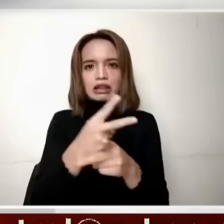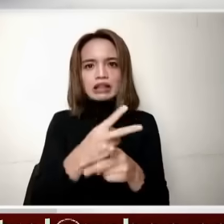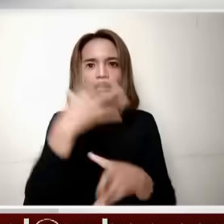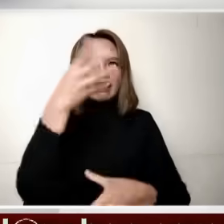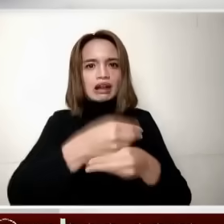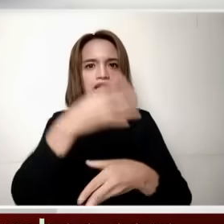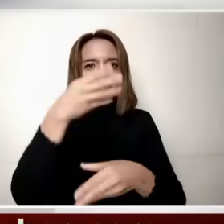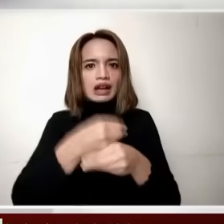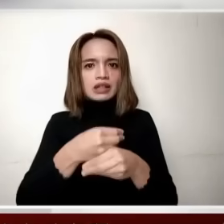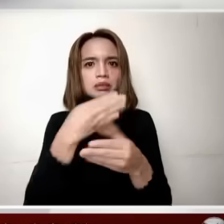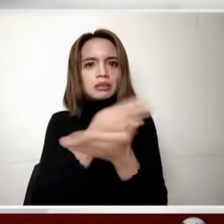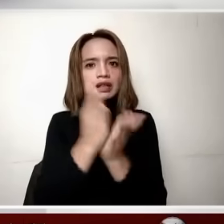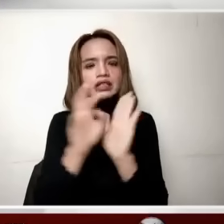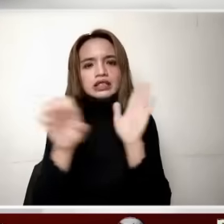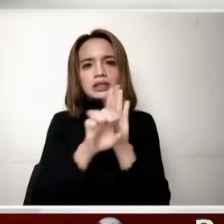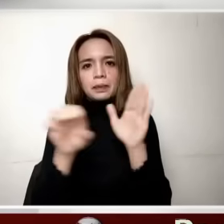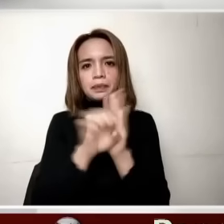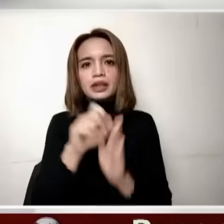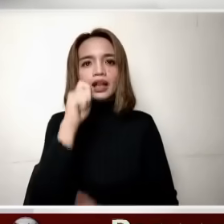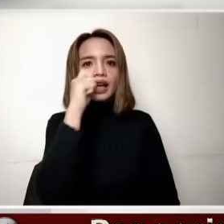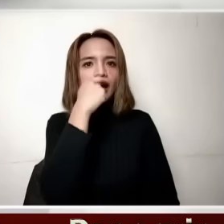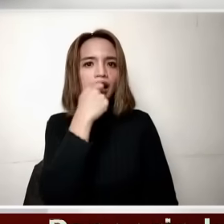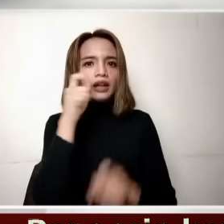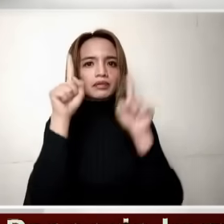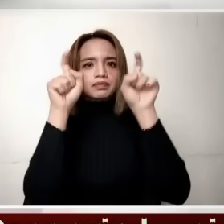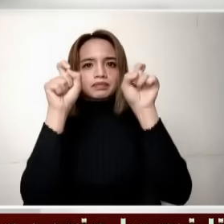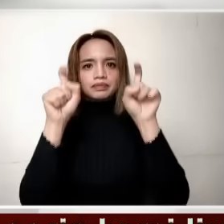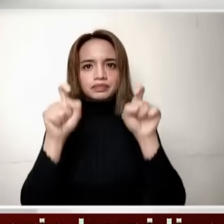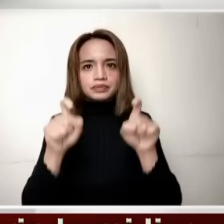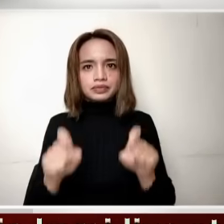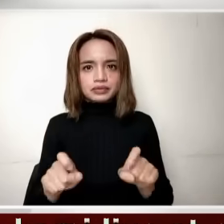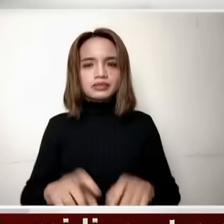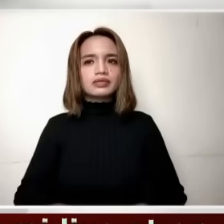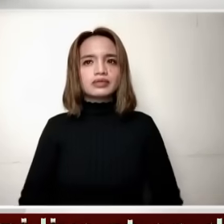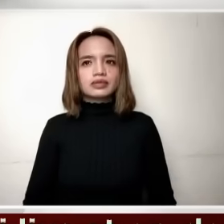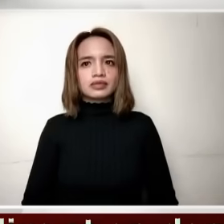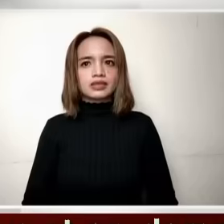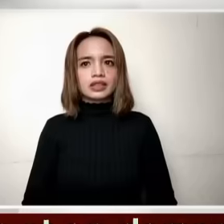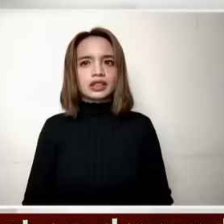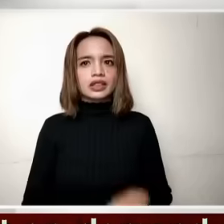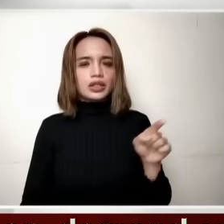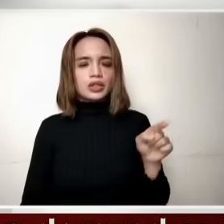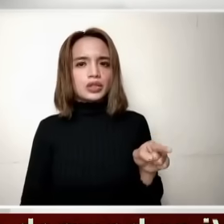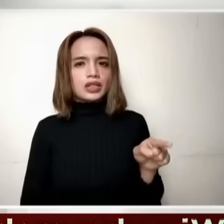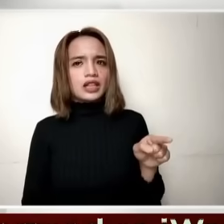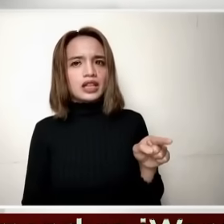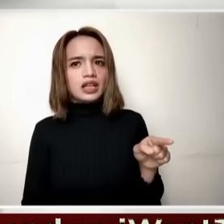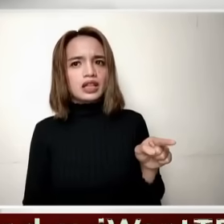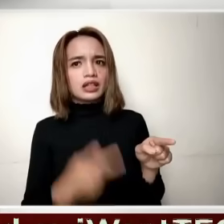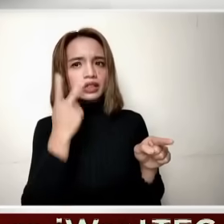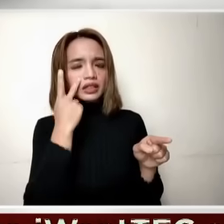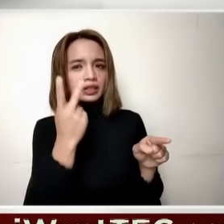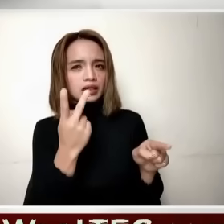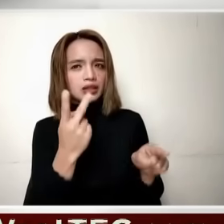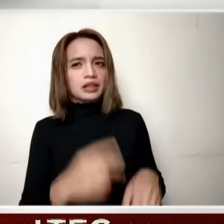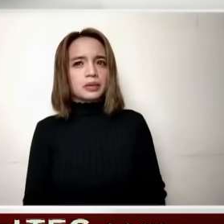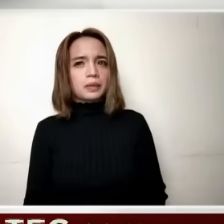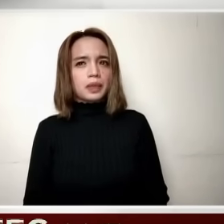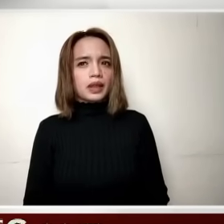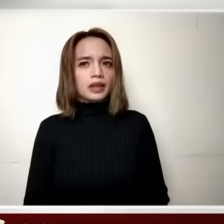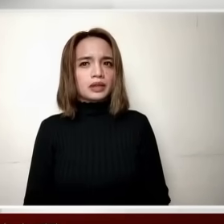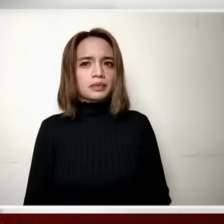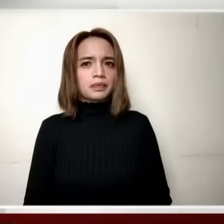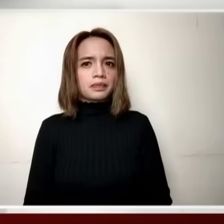ng RT-PCR test. Nakakalungkot. It's like prior pandemic, I had flights.